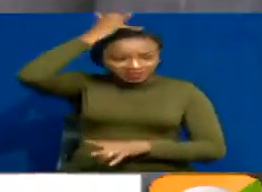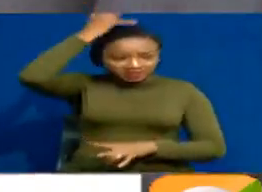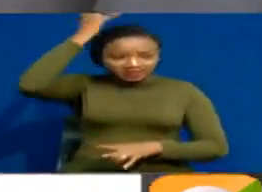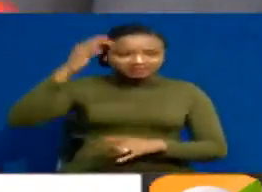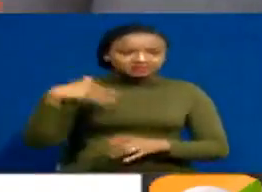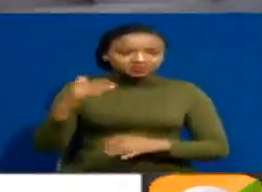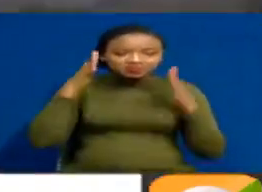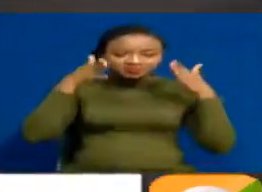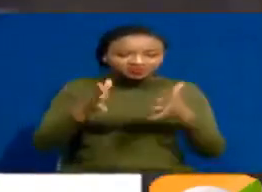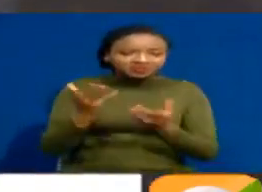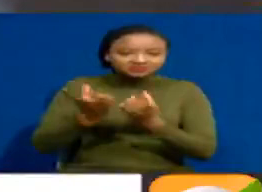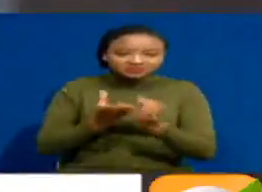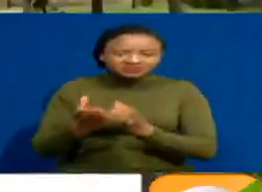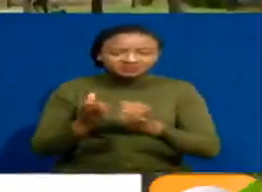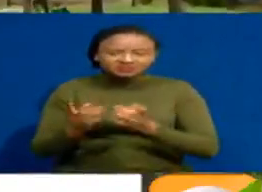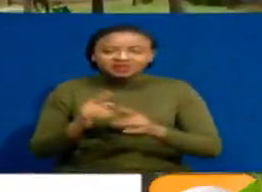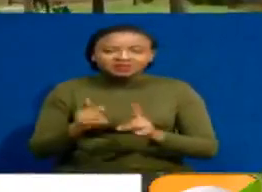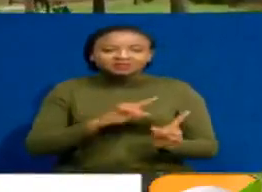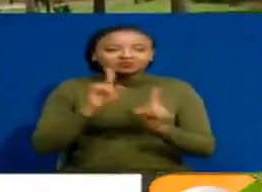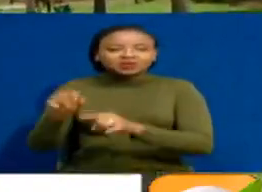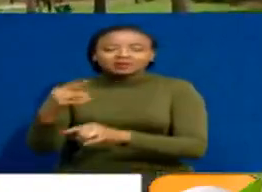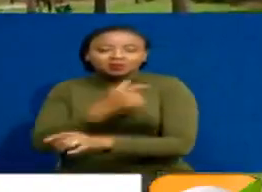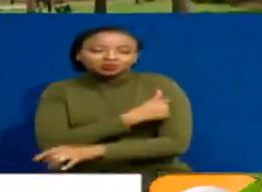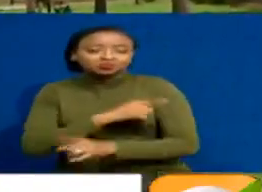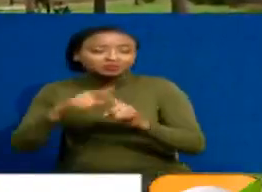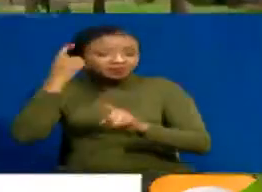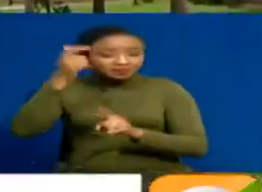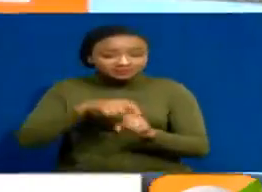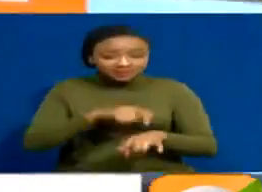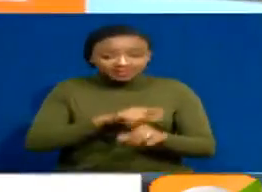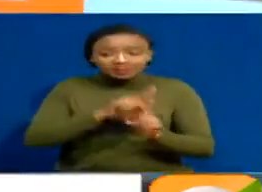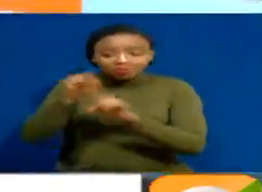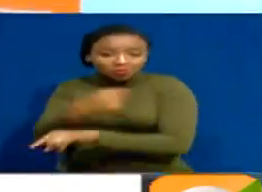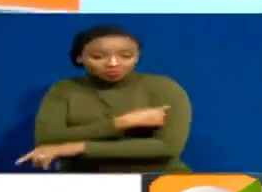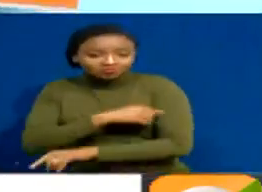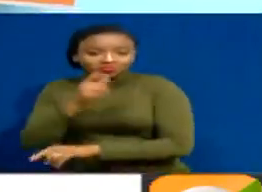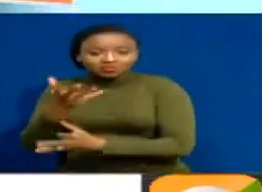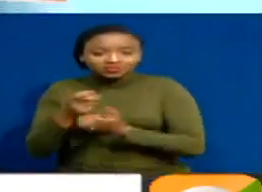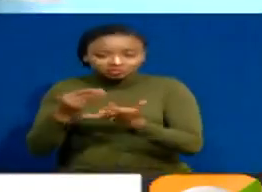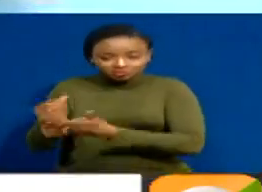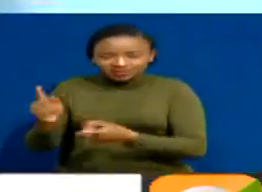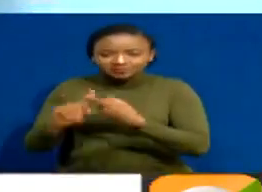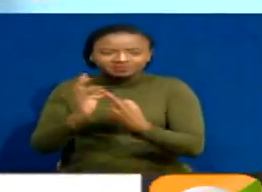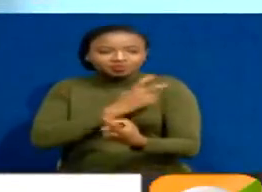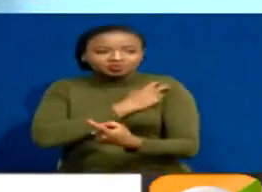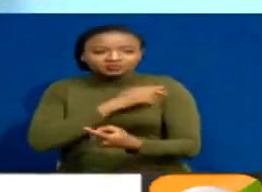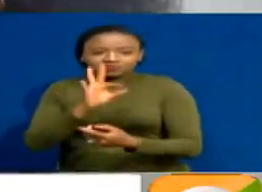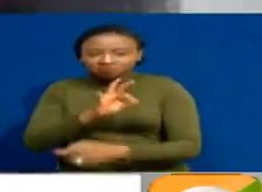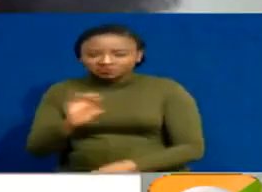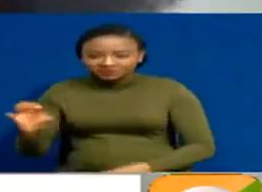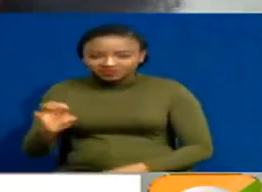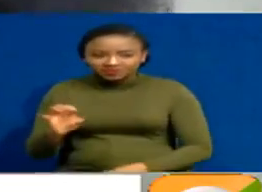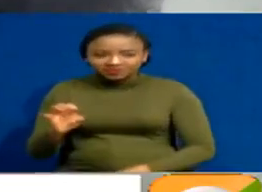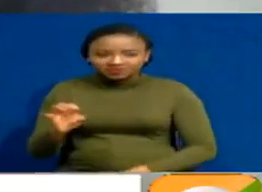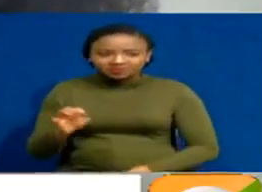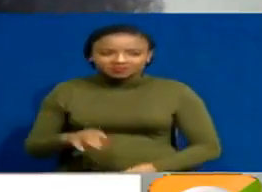mtu namuuliza swali, anakuambia kuja hospitali. Na ukienda hospitali ujue kuna consultation fee utalipa kabla kuongeleshe.